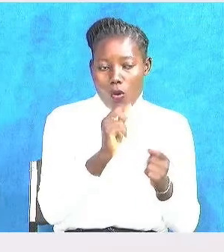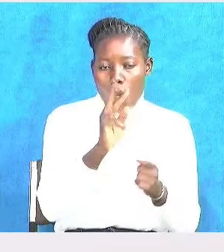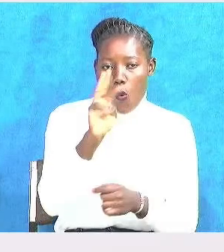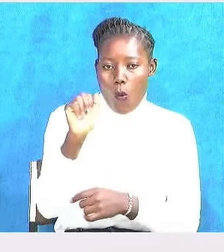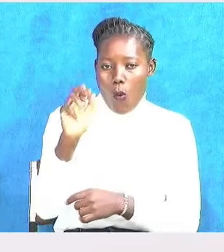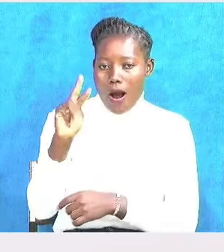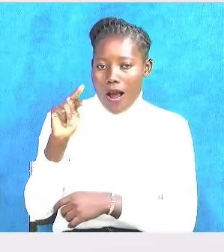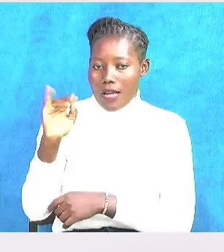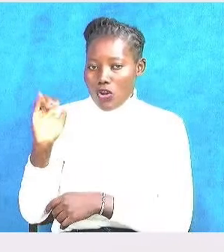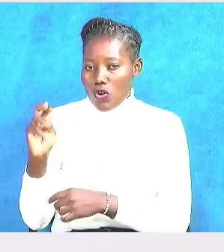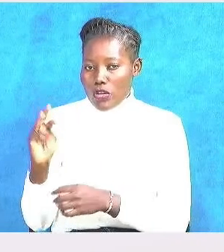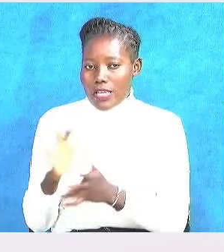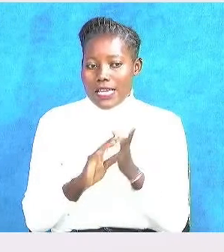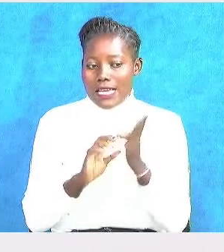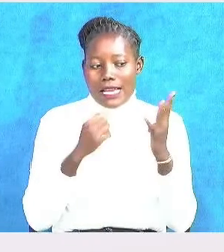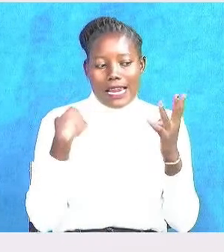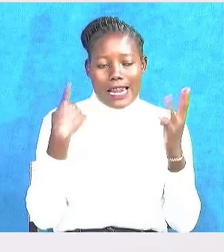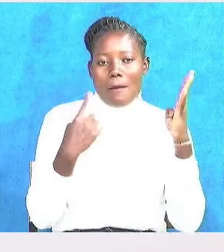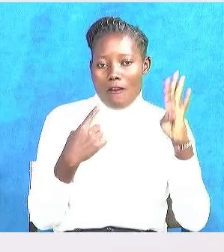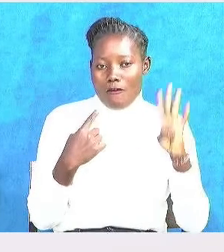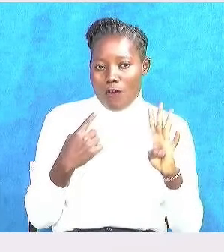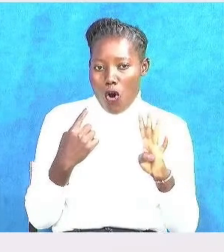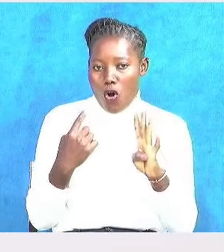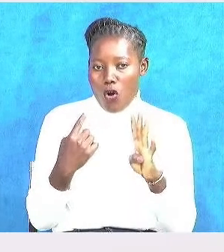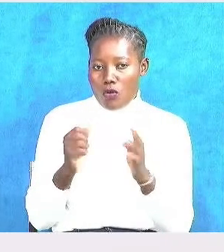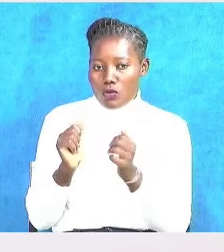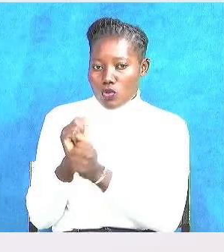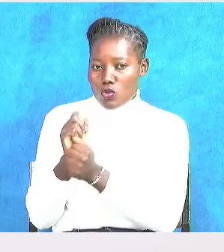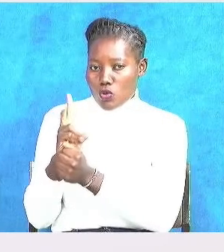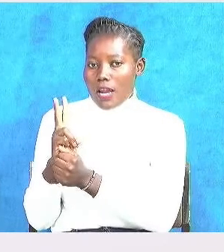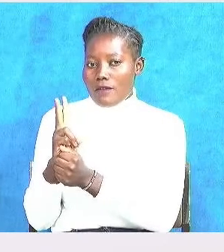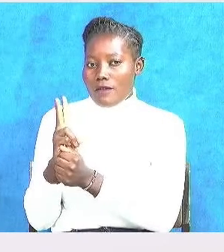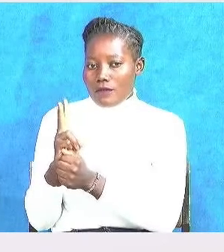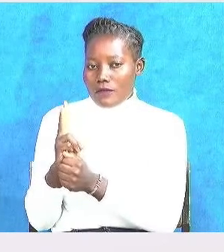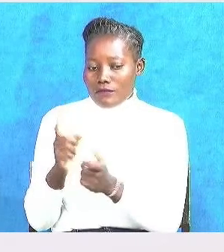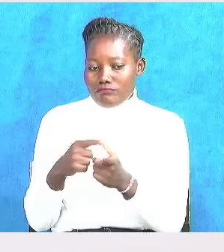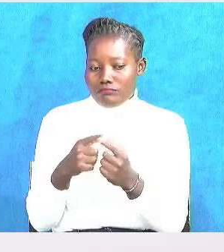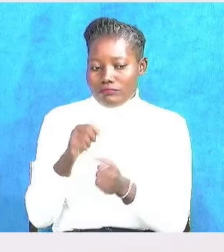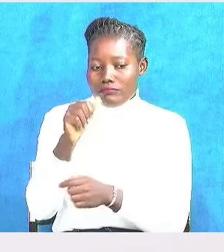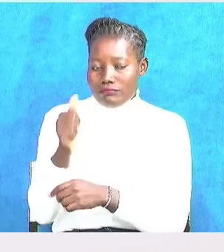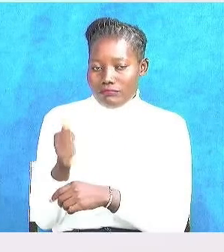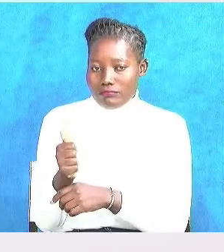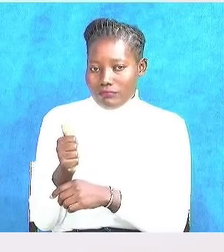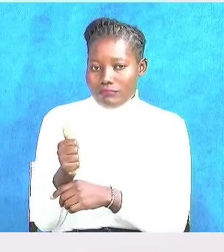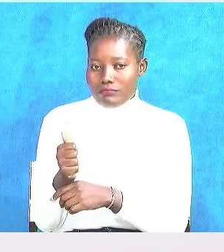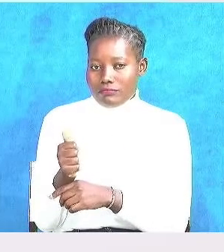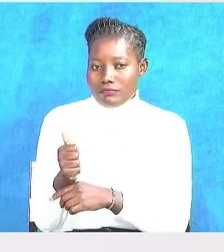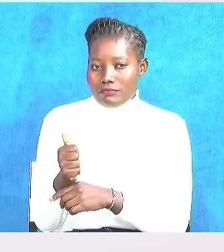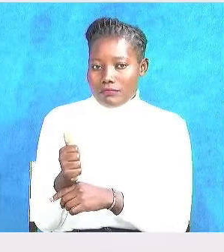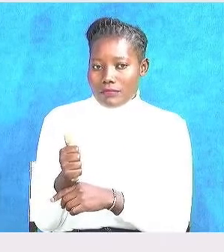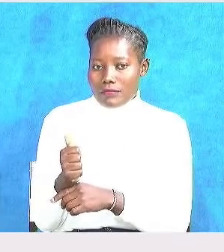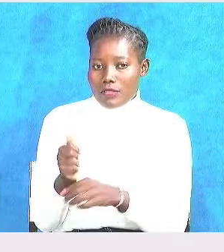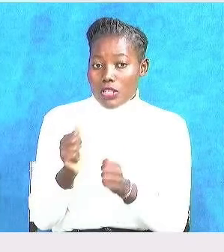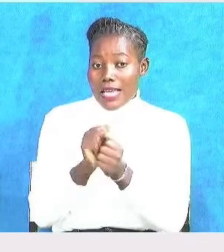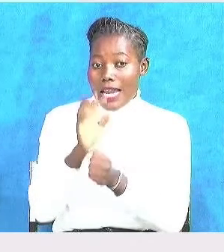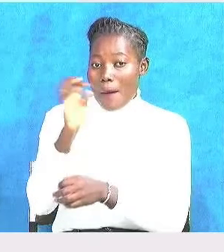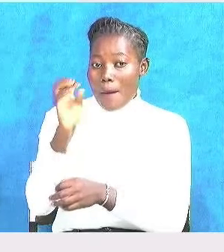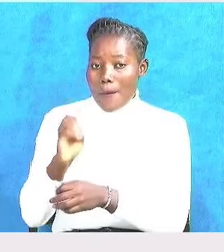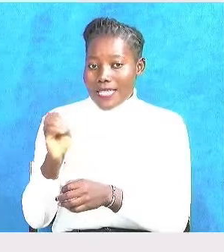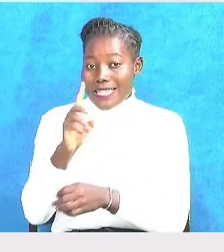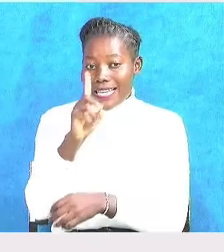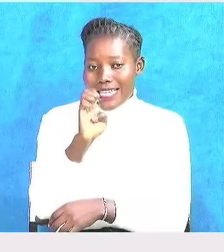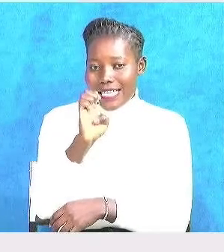nambari 4 kwa asilimia 12, Richard Ngatia anachukua nafasi ya 4 kwa asilimia 10, Dennis